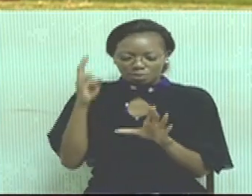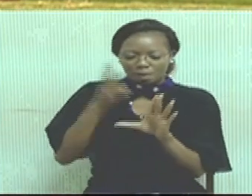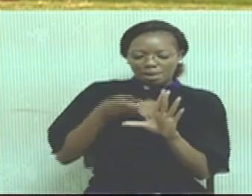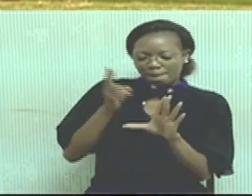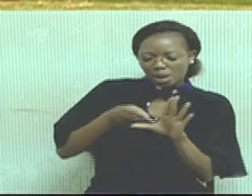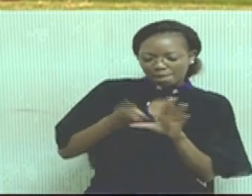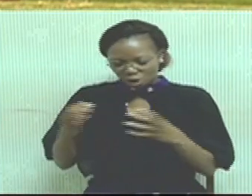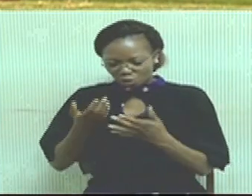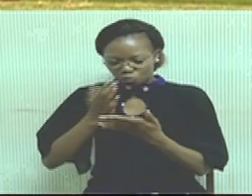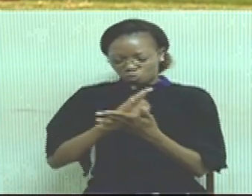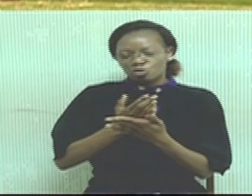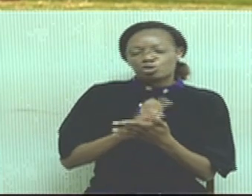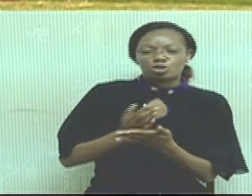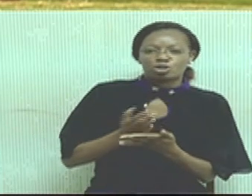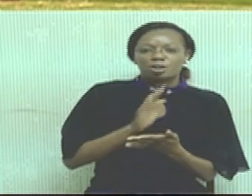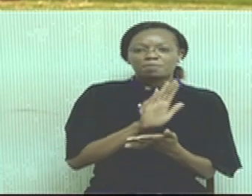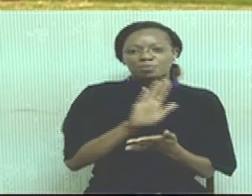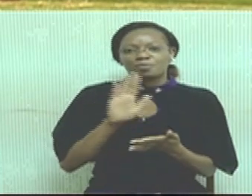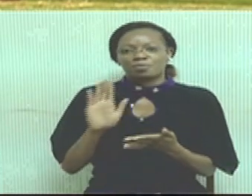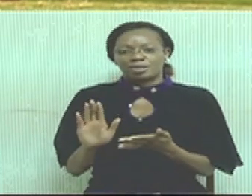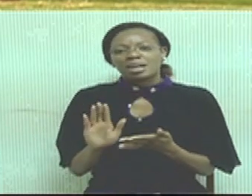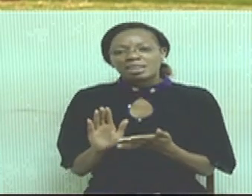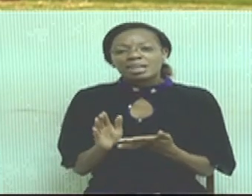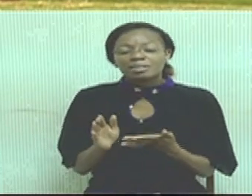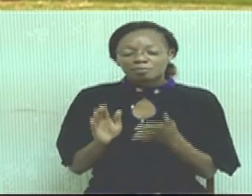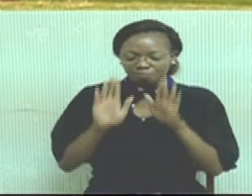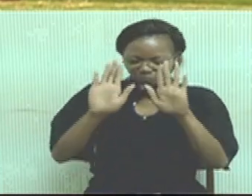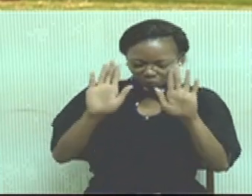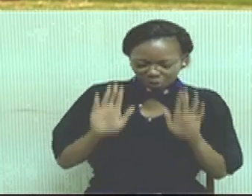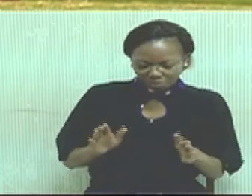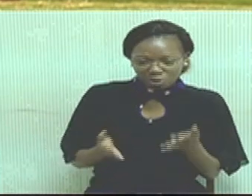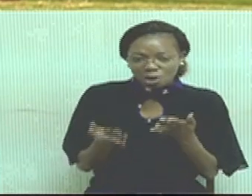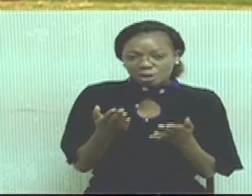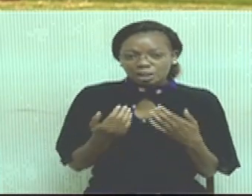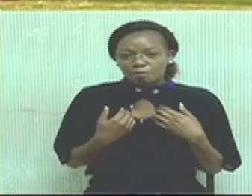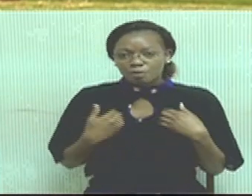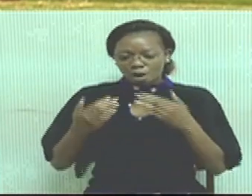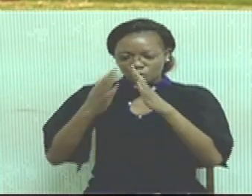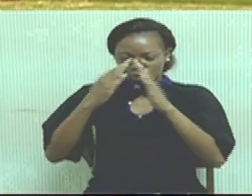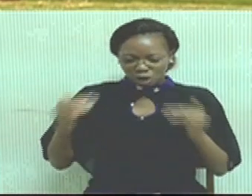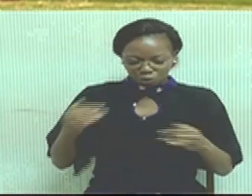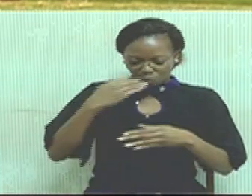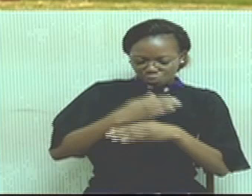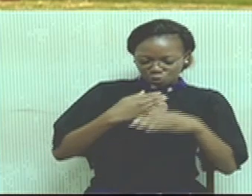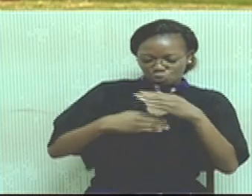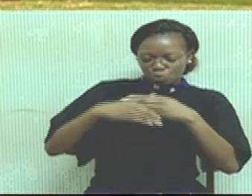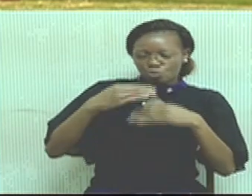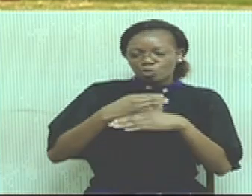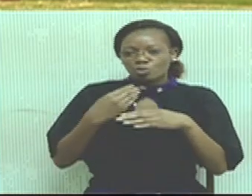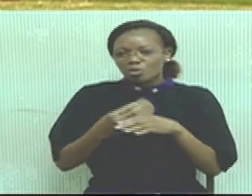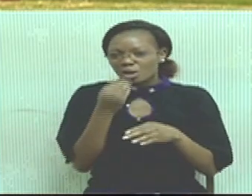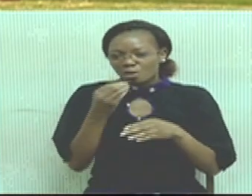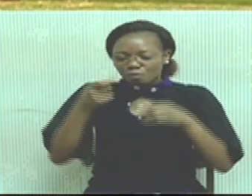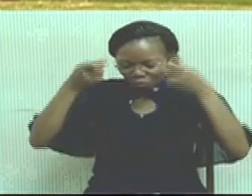au wafugaji kadhaa mkanunua mashine ile kwa pamoja. Ni vizuri uhakikishe kwamba umejenga chumba kizuri cha